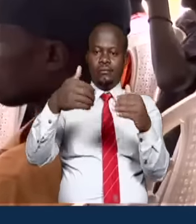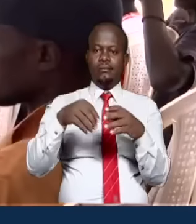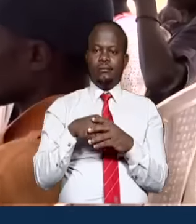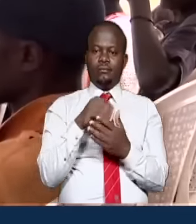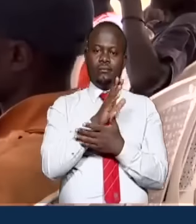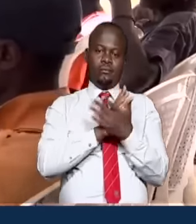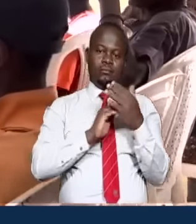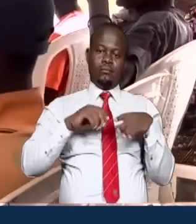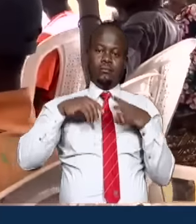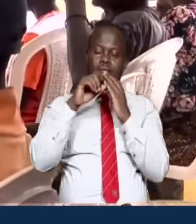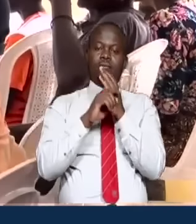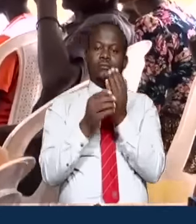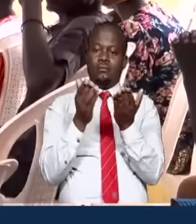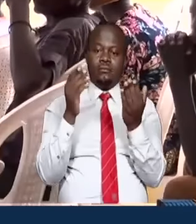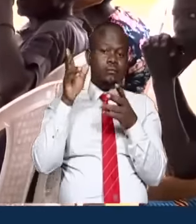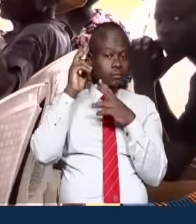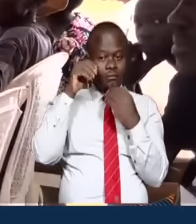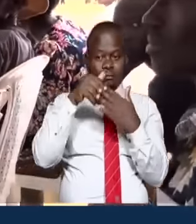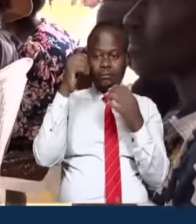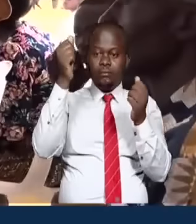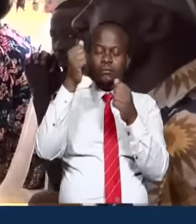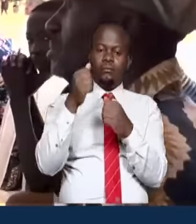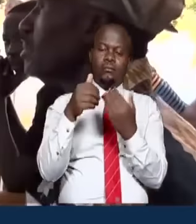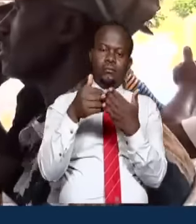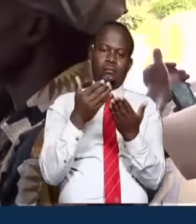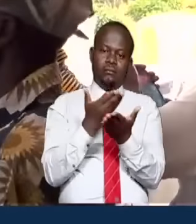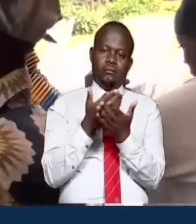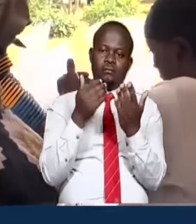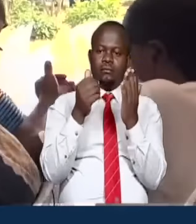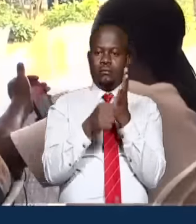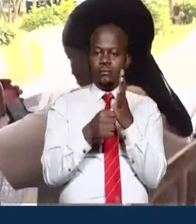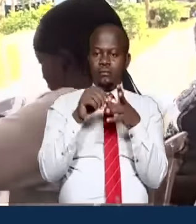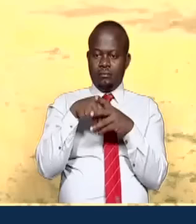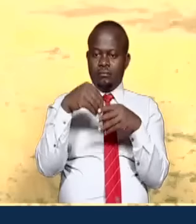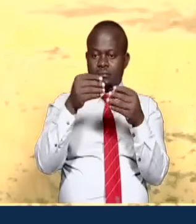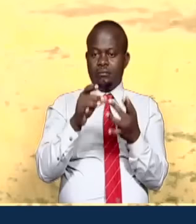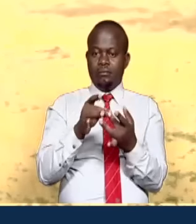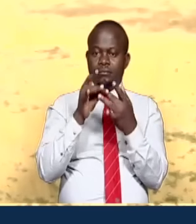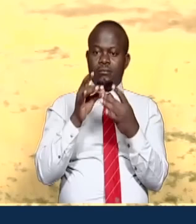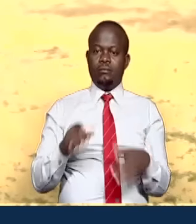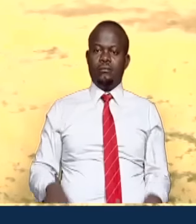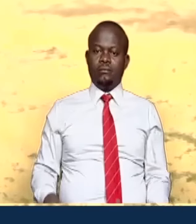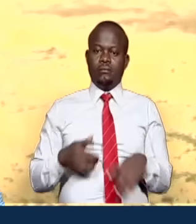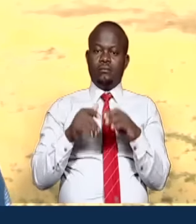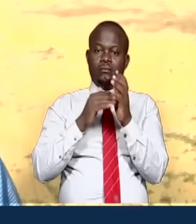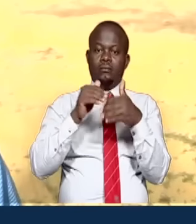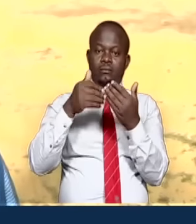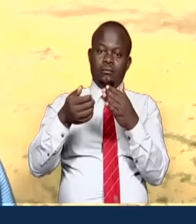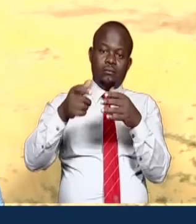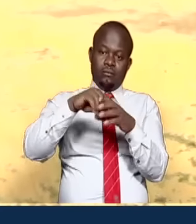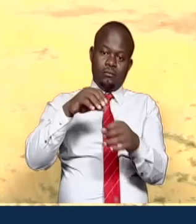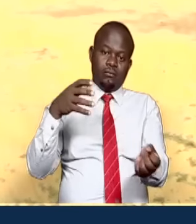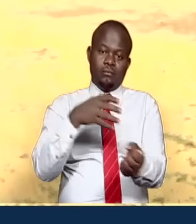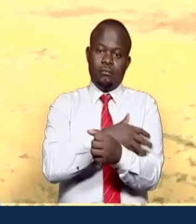Bamwe mu batuye aka karere baje kumva imigabo n'imigambi by'iri shyaka basabye ko iki kibazo cyahabwa umwihariko, ariko bongeye ingufu